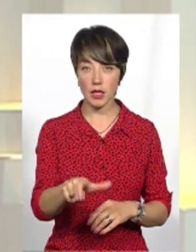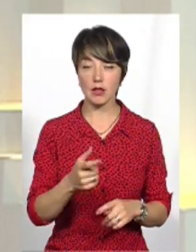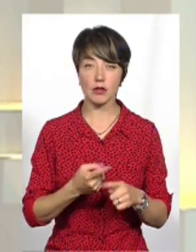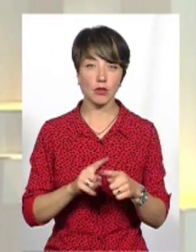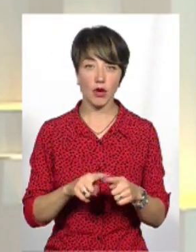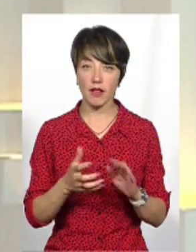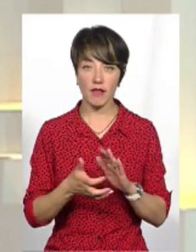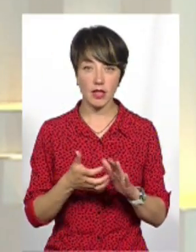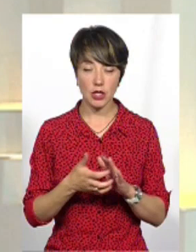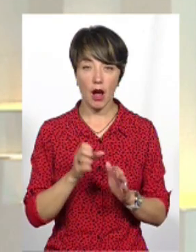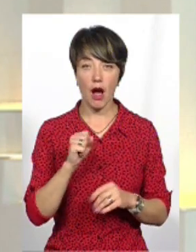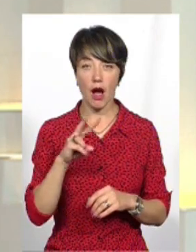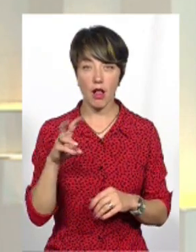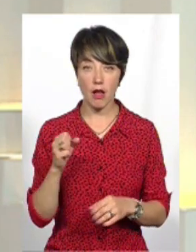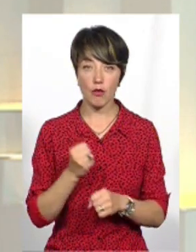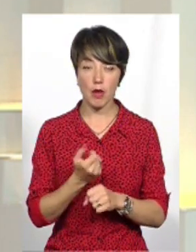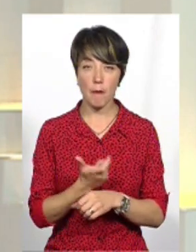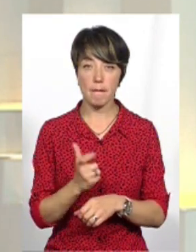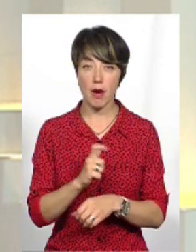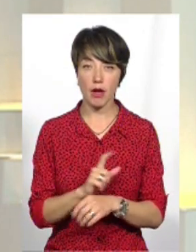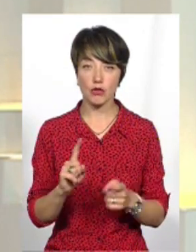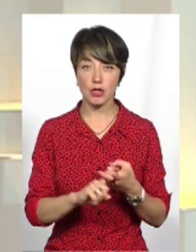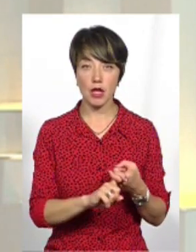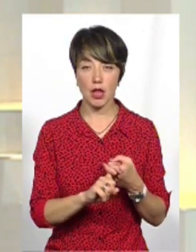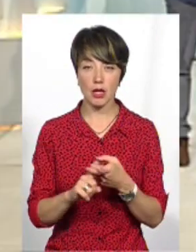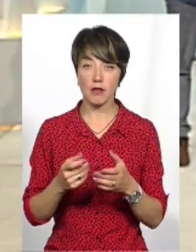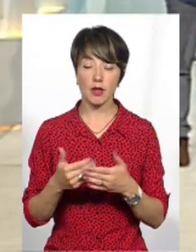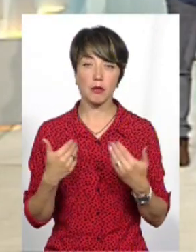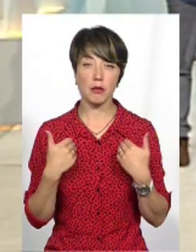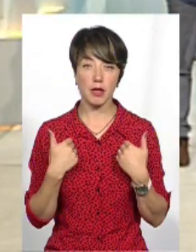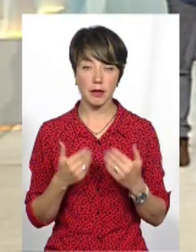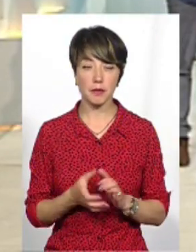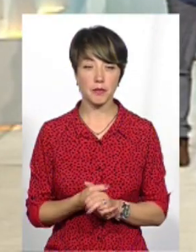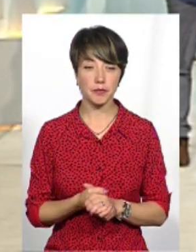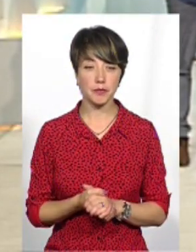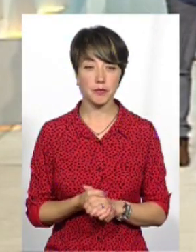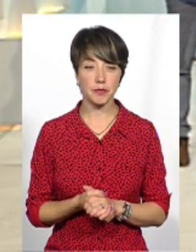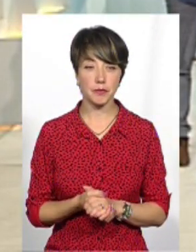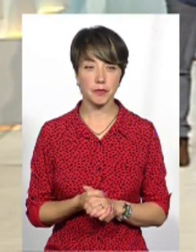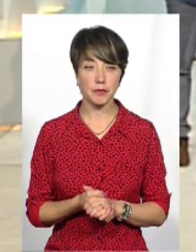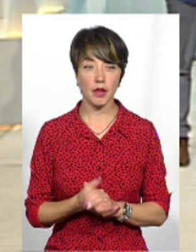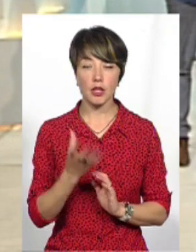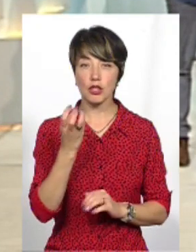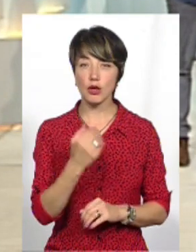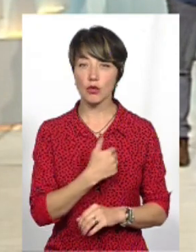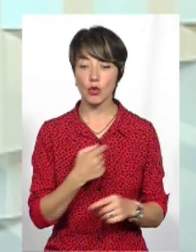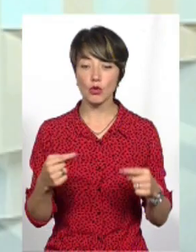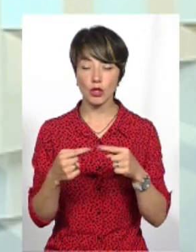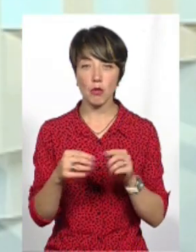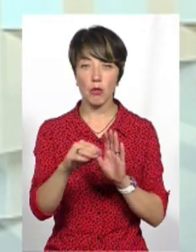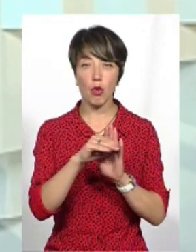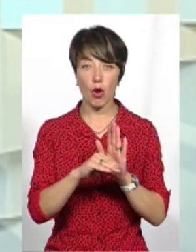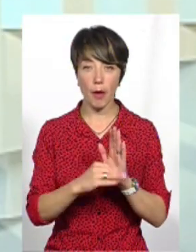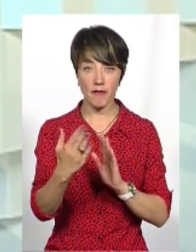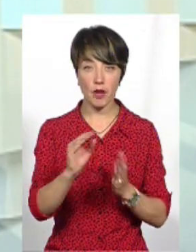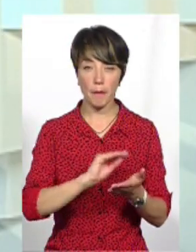не вистачить, може, але буду робити по максимуму, що залежить від мене в мірах закону. І ще уточню, у програмі